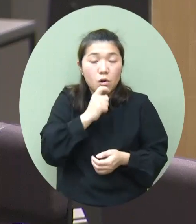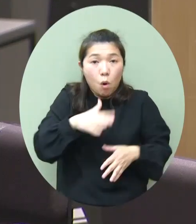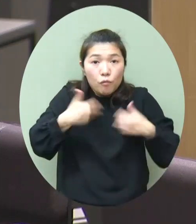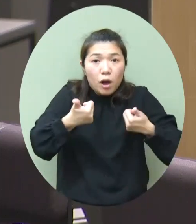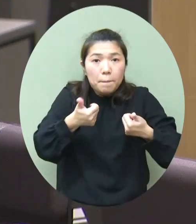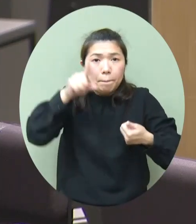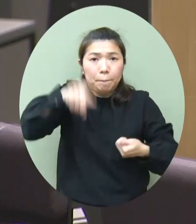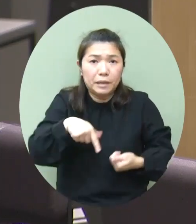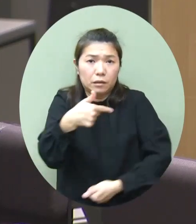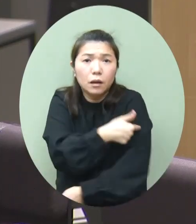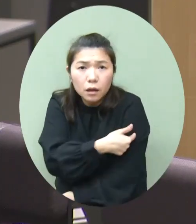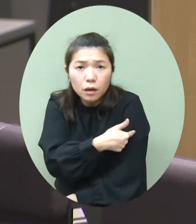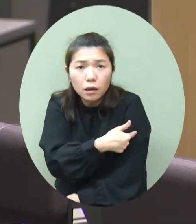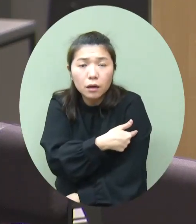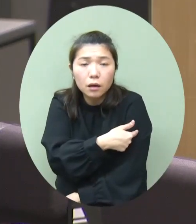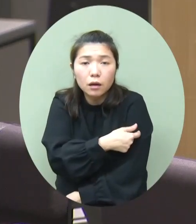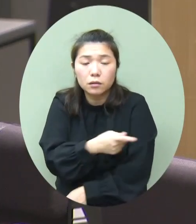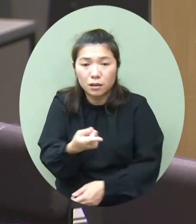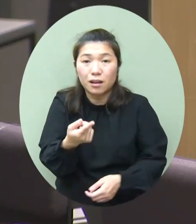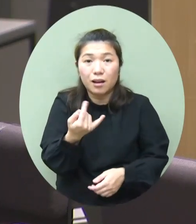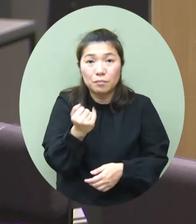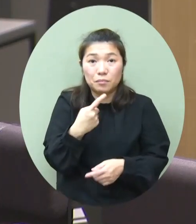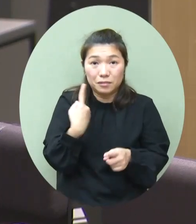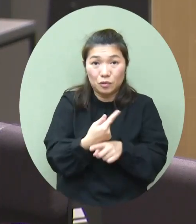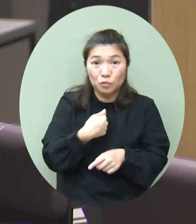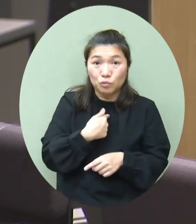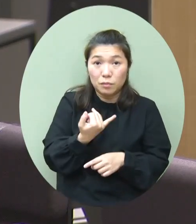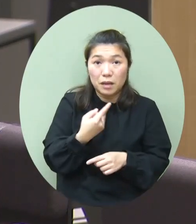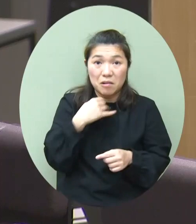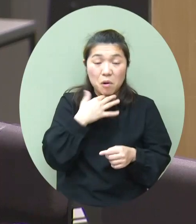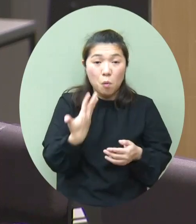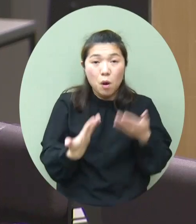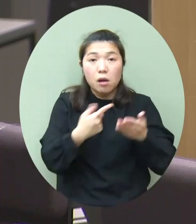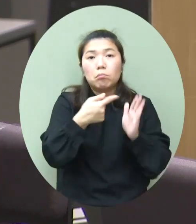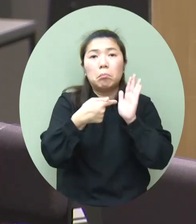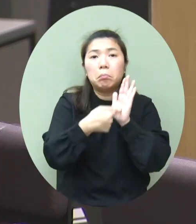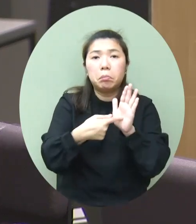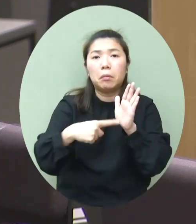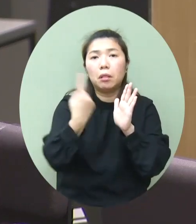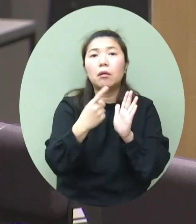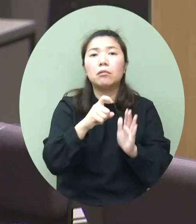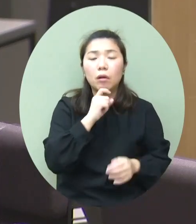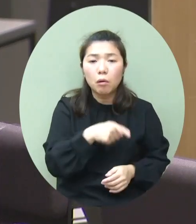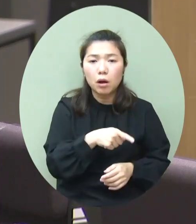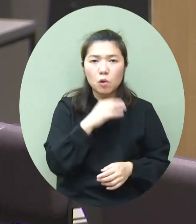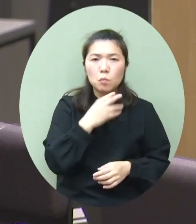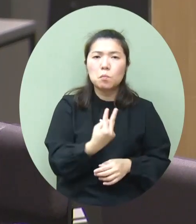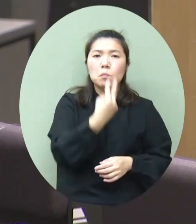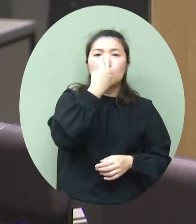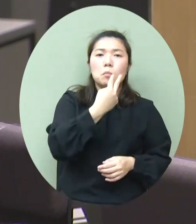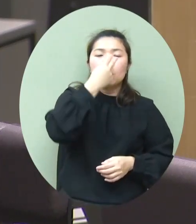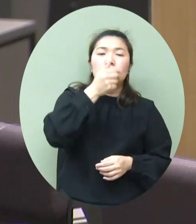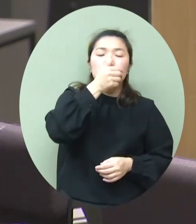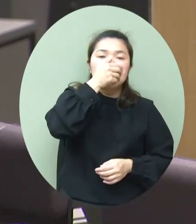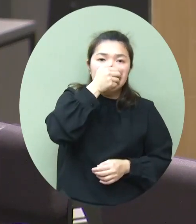康复后那么快要打针是可行吗？因为他们可能已经有抗体。另外，氧气供应